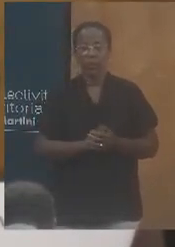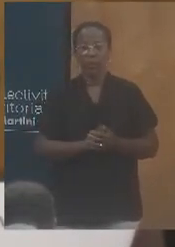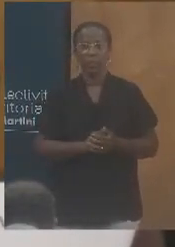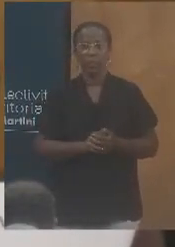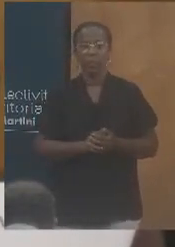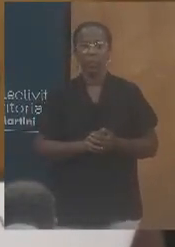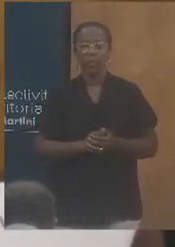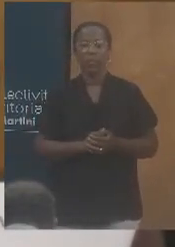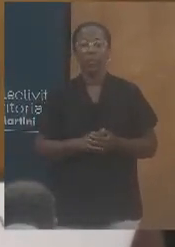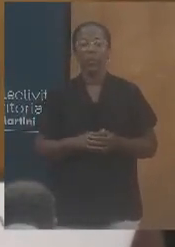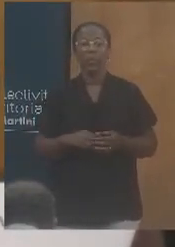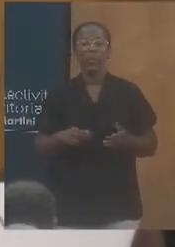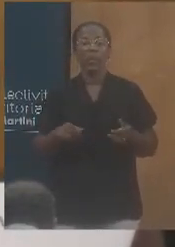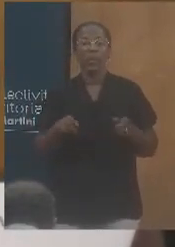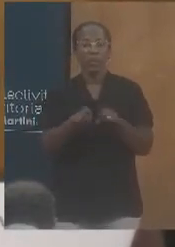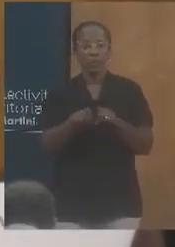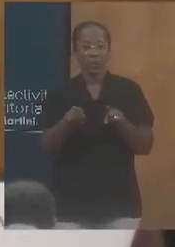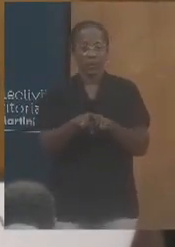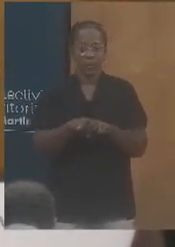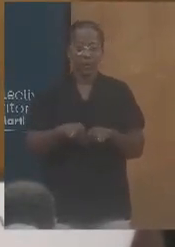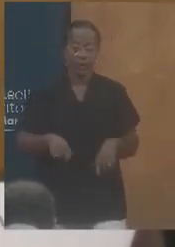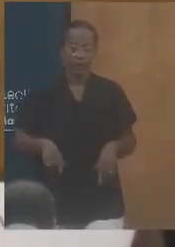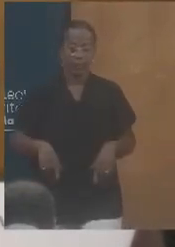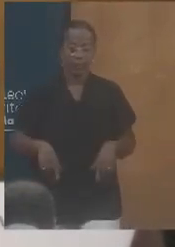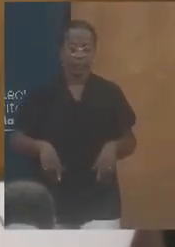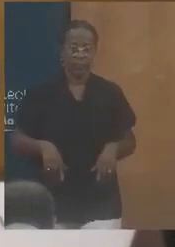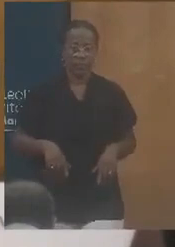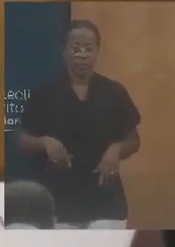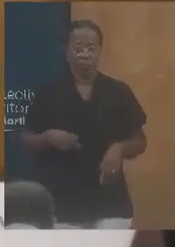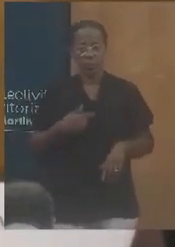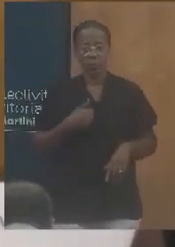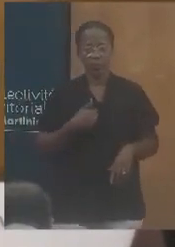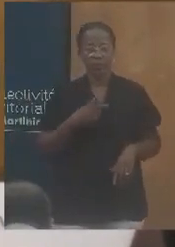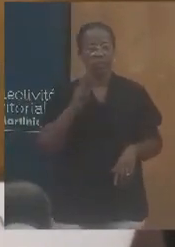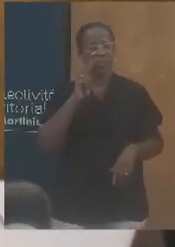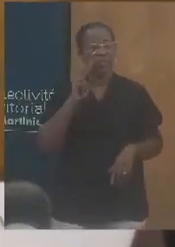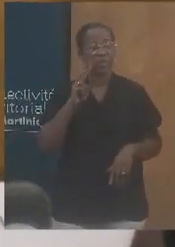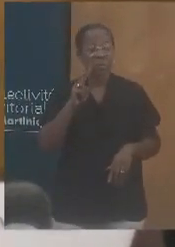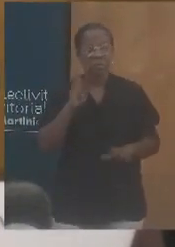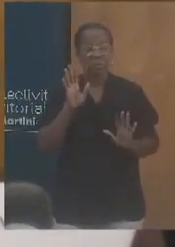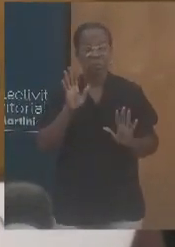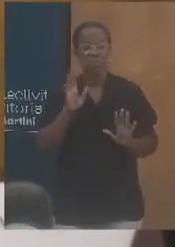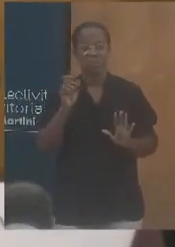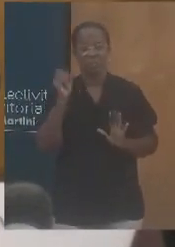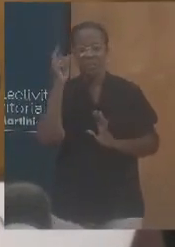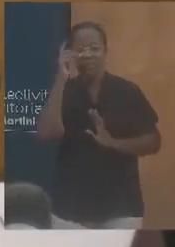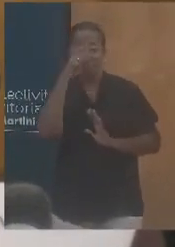enfin, et j'aurai fini là, je vois mal aujourd'hui